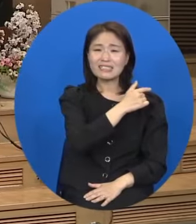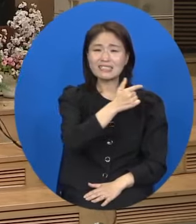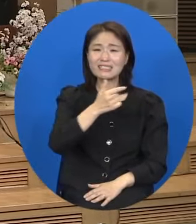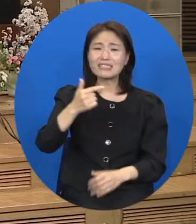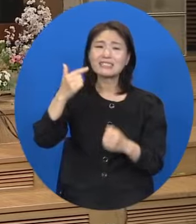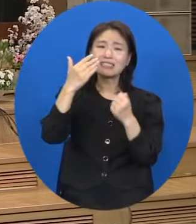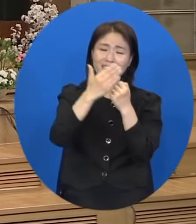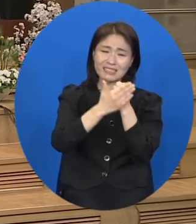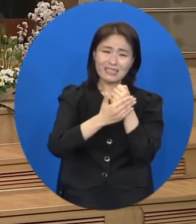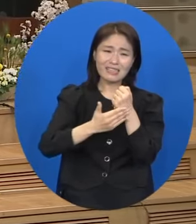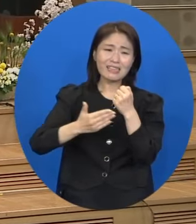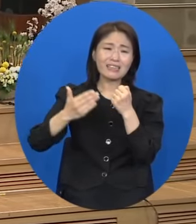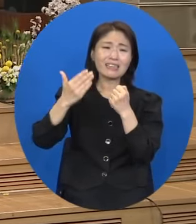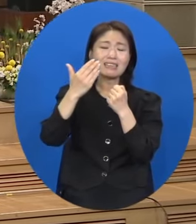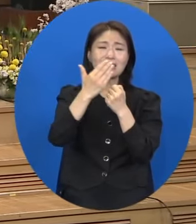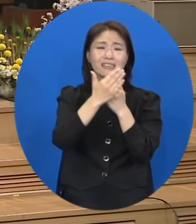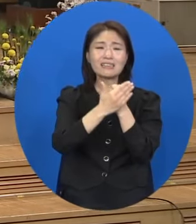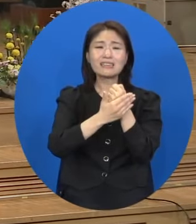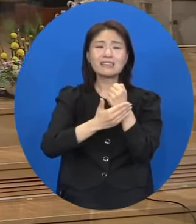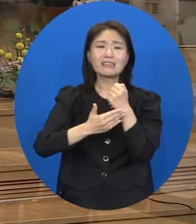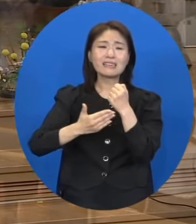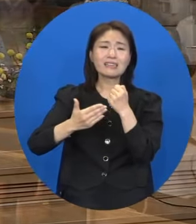가장 큰